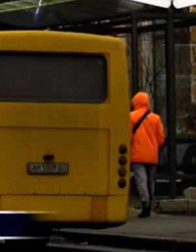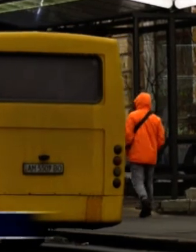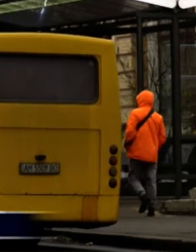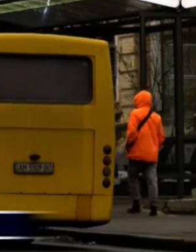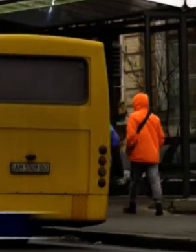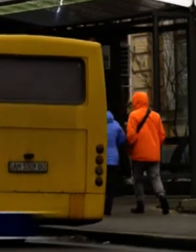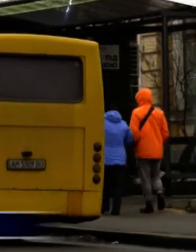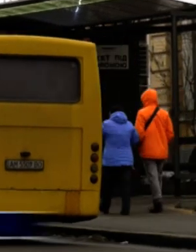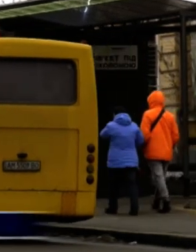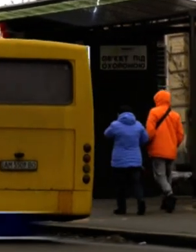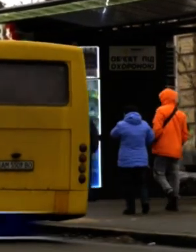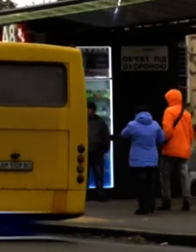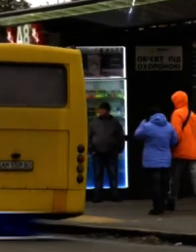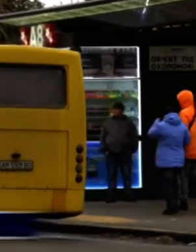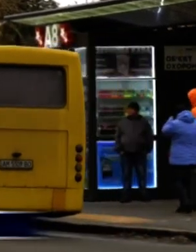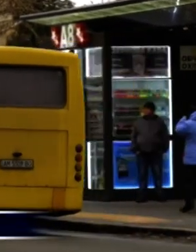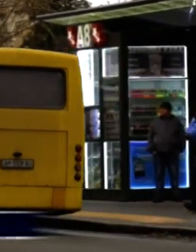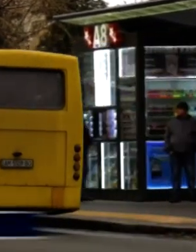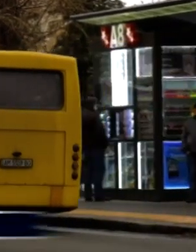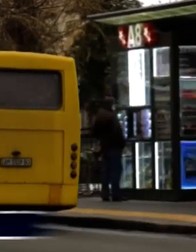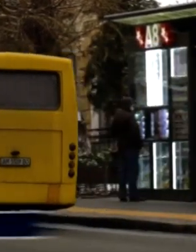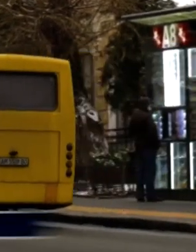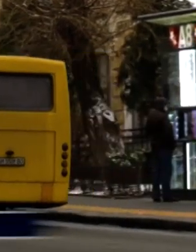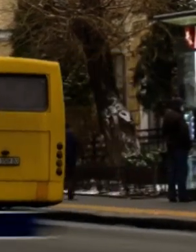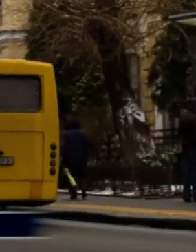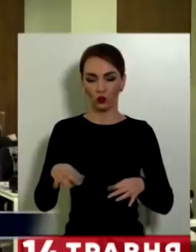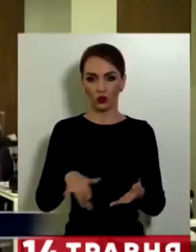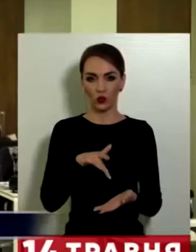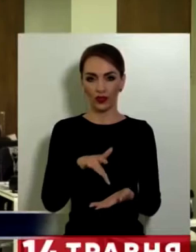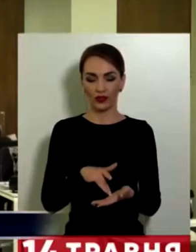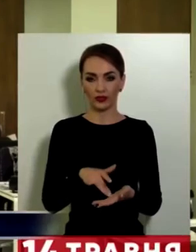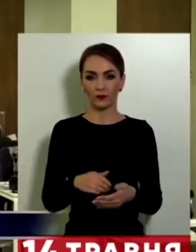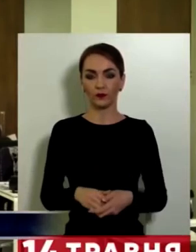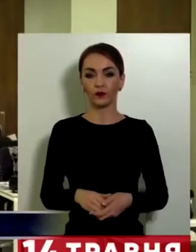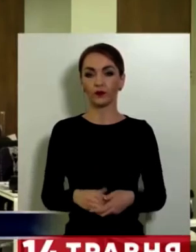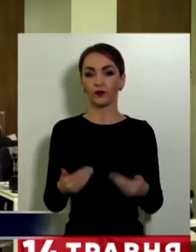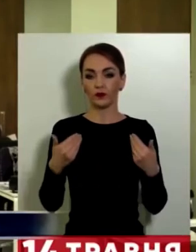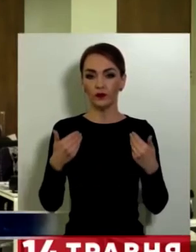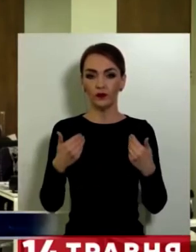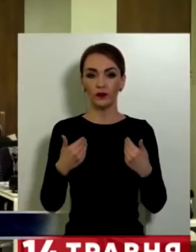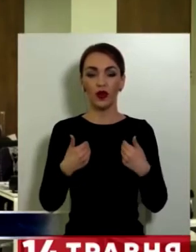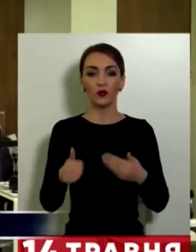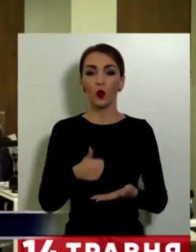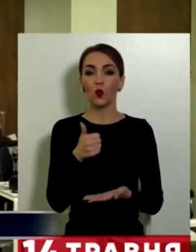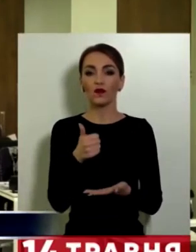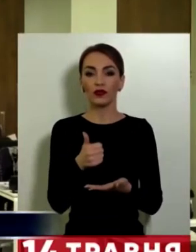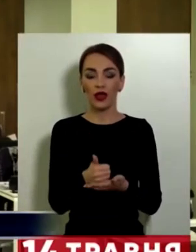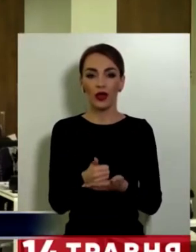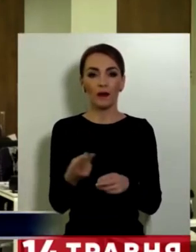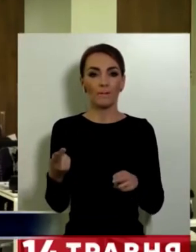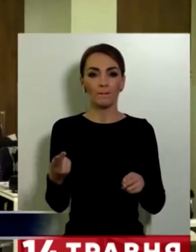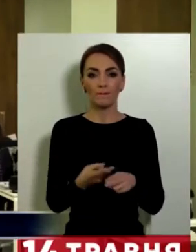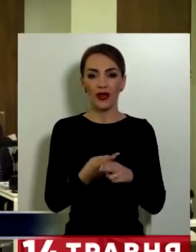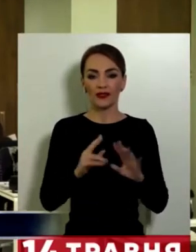роботу із роботи. Адже інфекційний вибух може статися в будь-який момент. Для нас зараз головне без ексесів